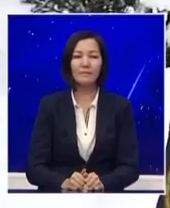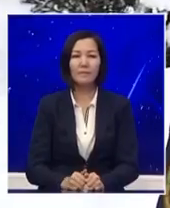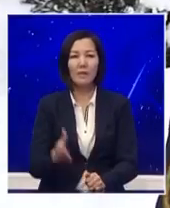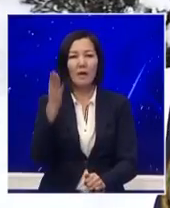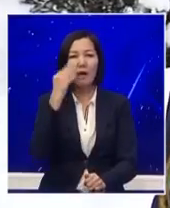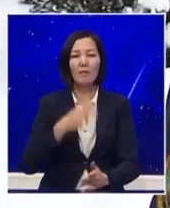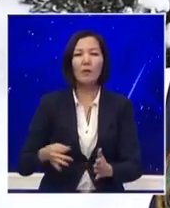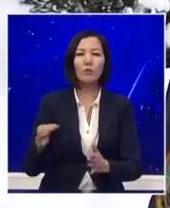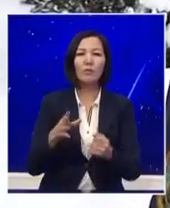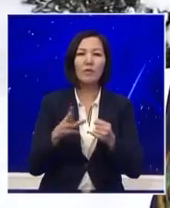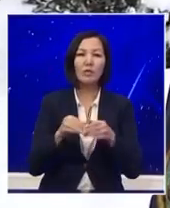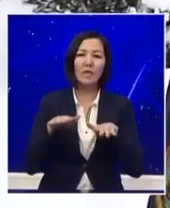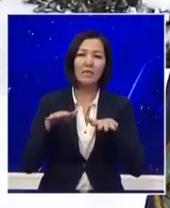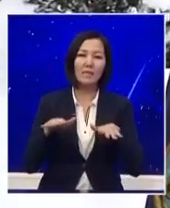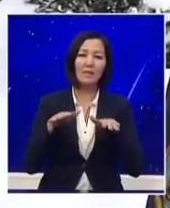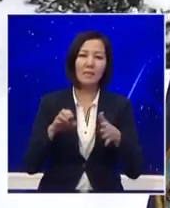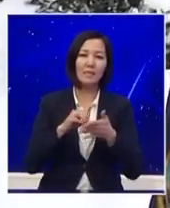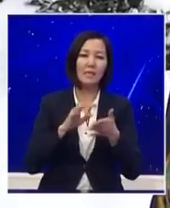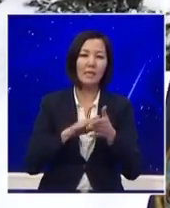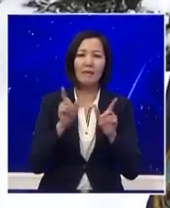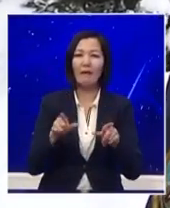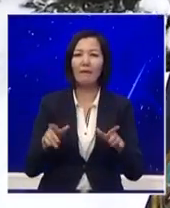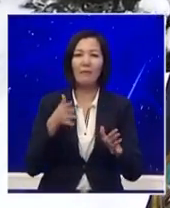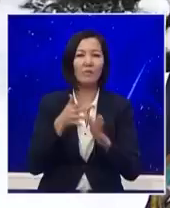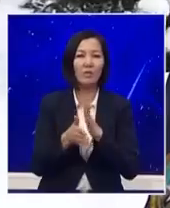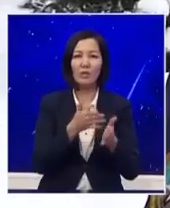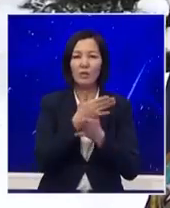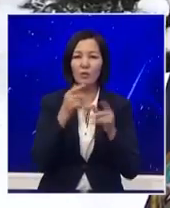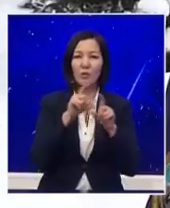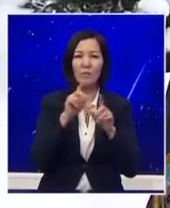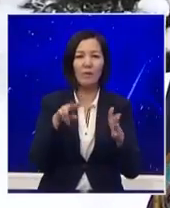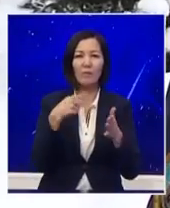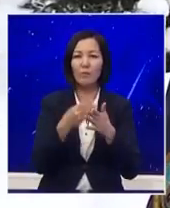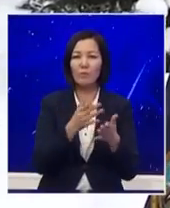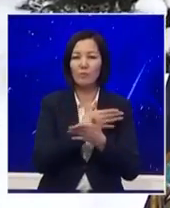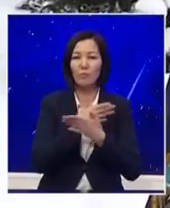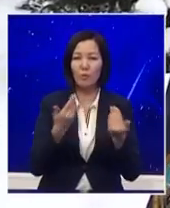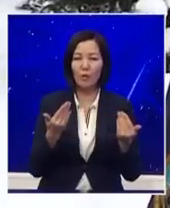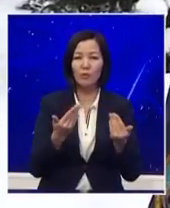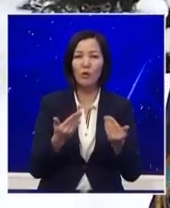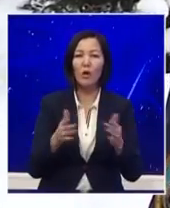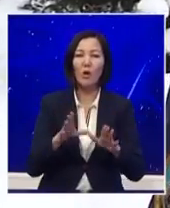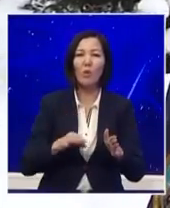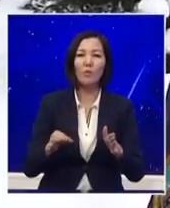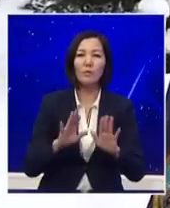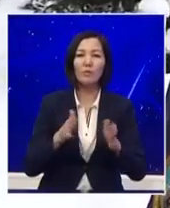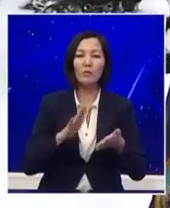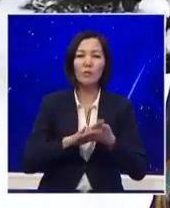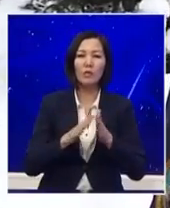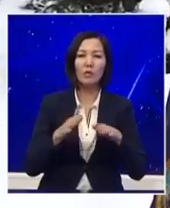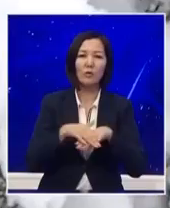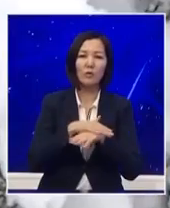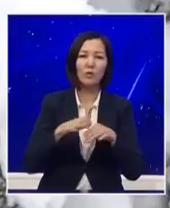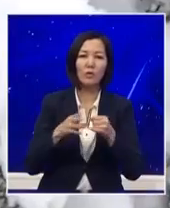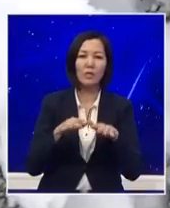Алматы облысында жер сілкінісі тіркелді. Адам шығыны жоқ. Ғимараттардың да құлауы байқалмады. Облыстық төтенше жағдайлар департаменті мамандары тұрғындарды